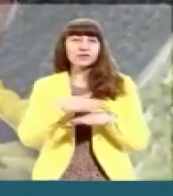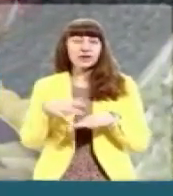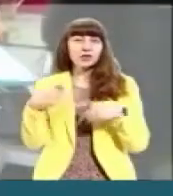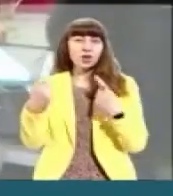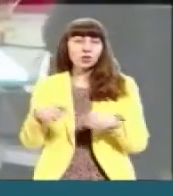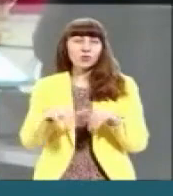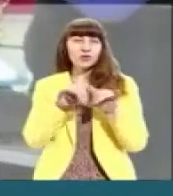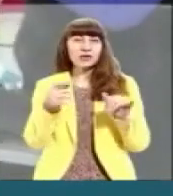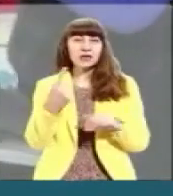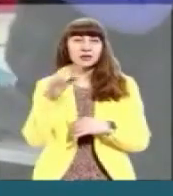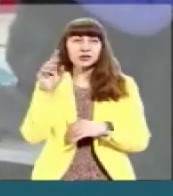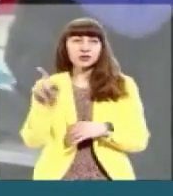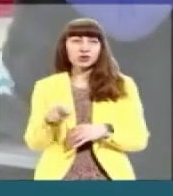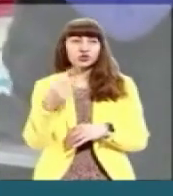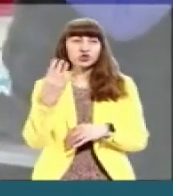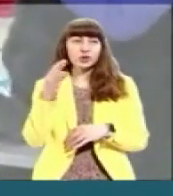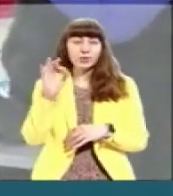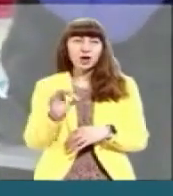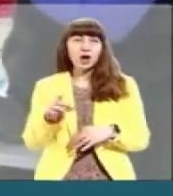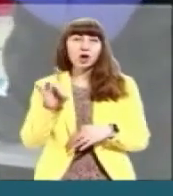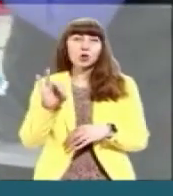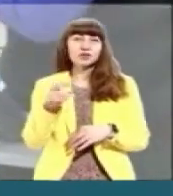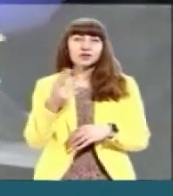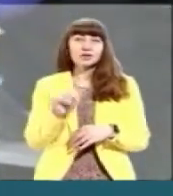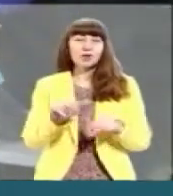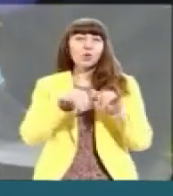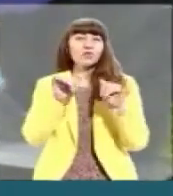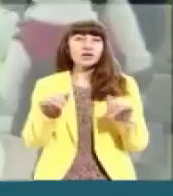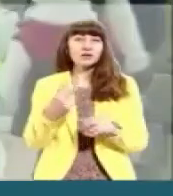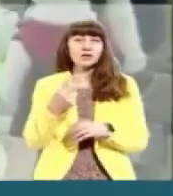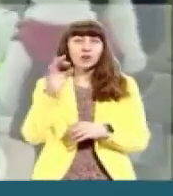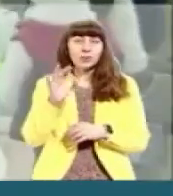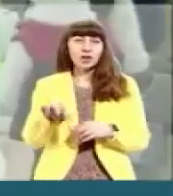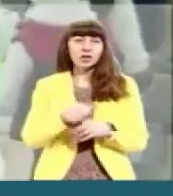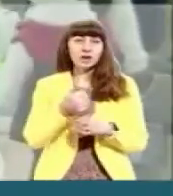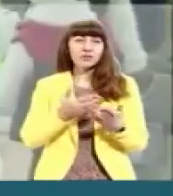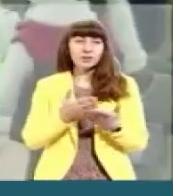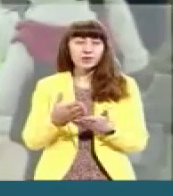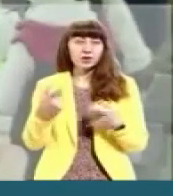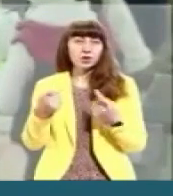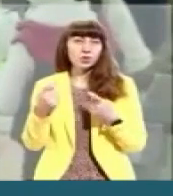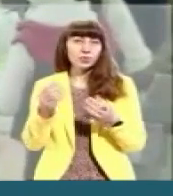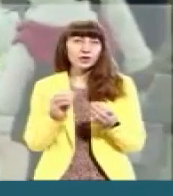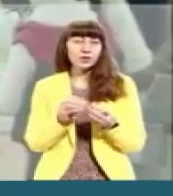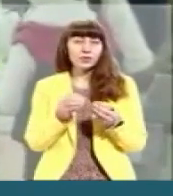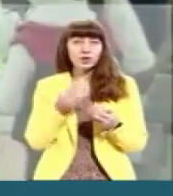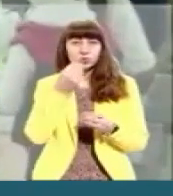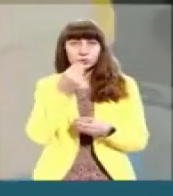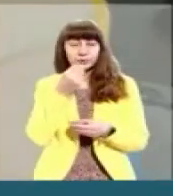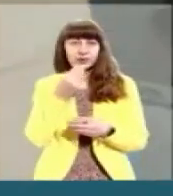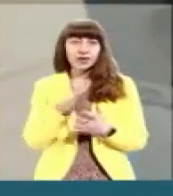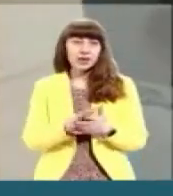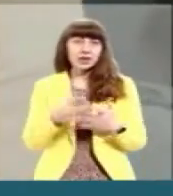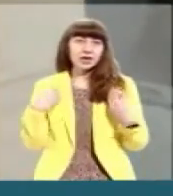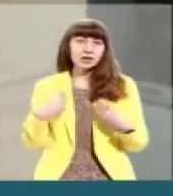регионе вырос на 1,4%. При этом объем розничных продаж увеличился на 2%. Основными направлениями в торговле остаются продажа продуктов